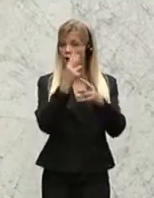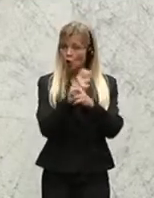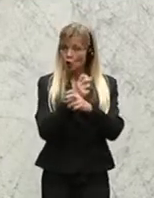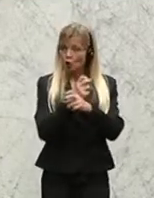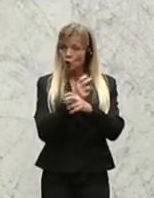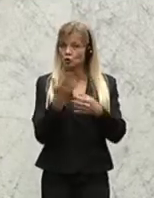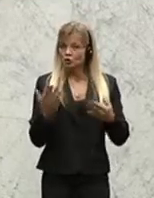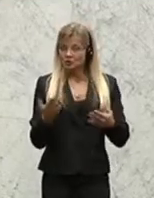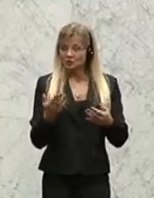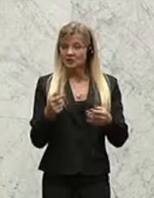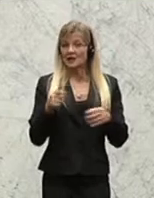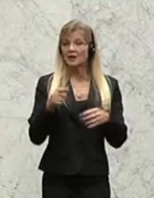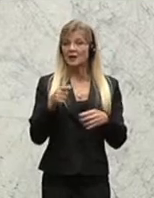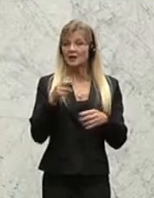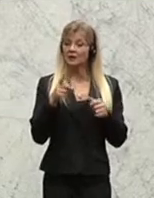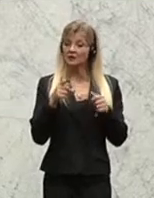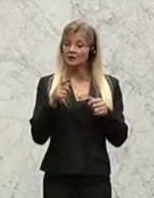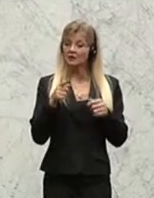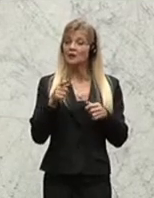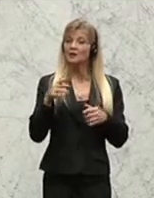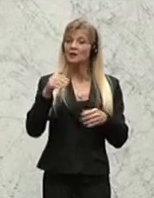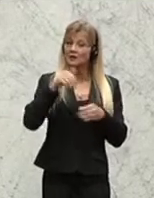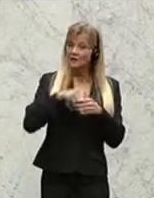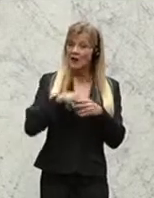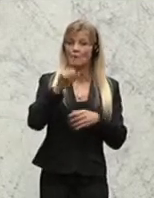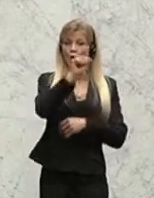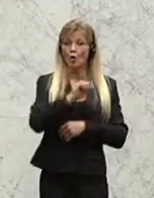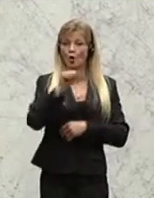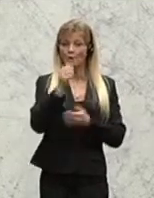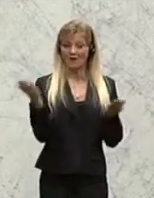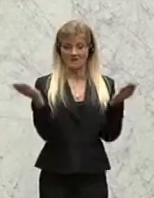im europäischen Vergleich schafft, gut durch die Krise zu kommen.